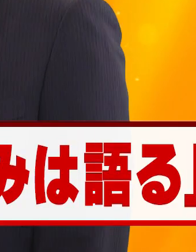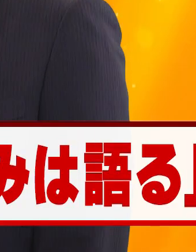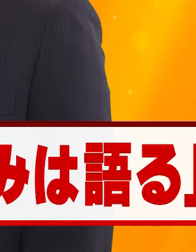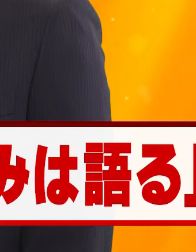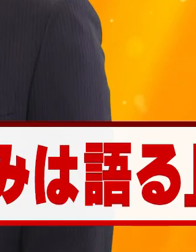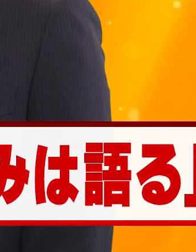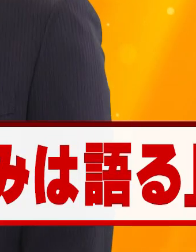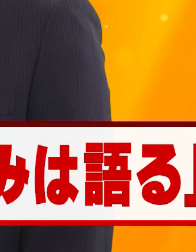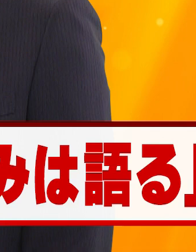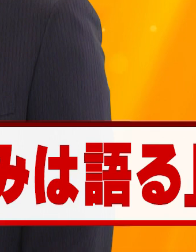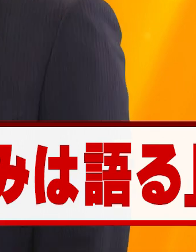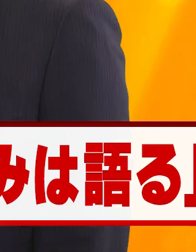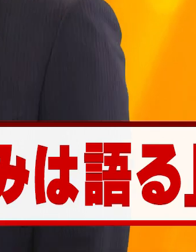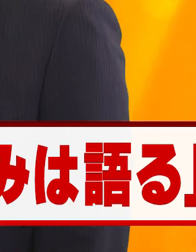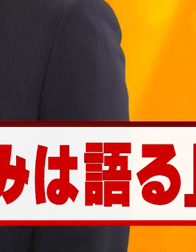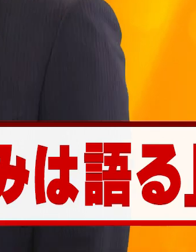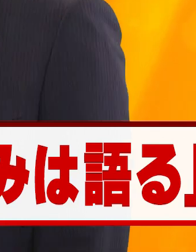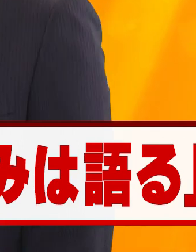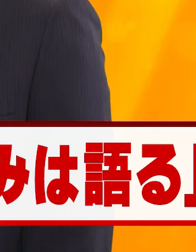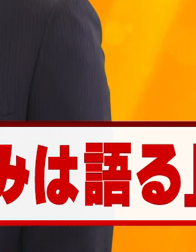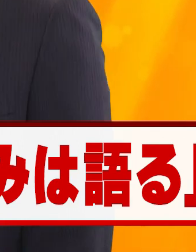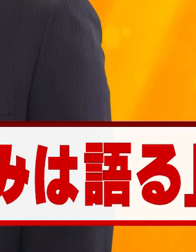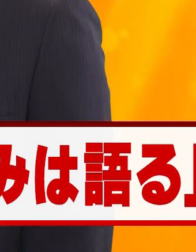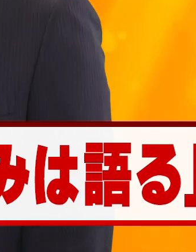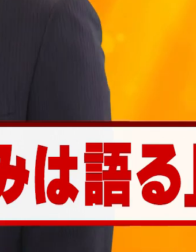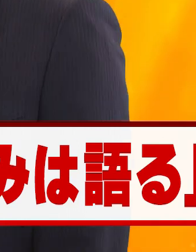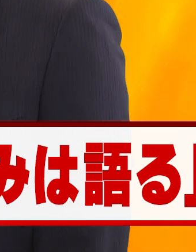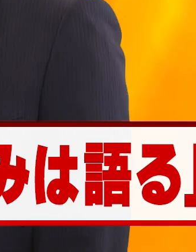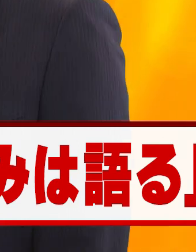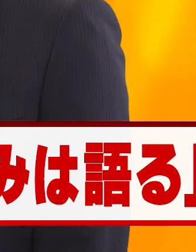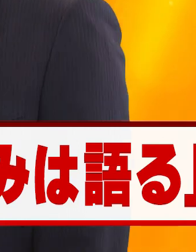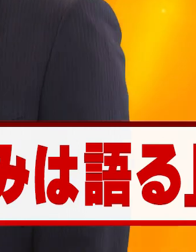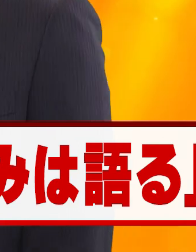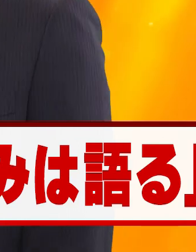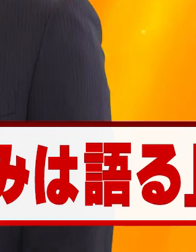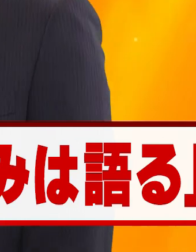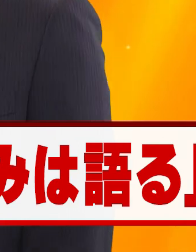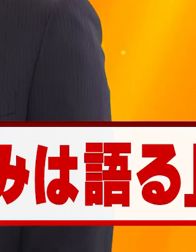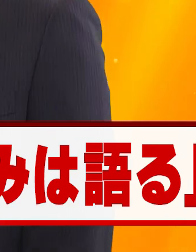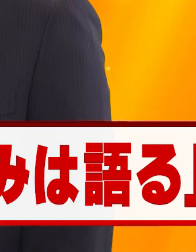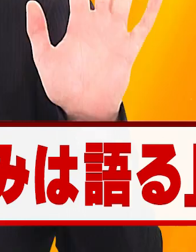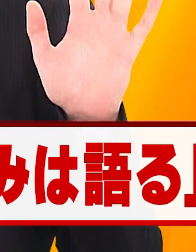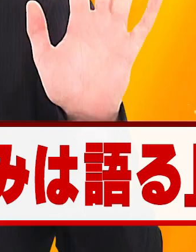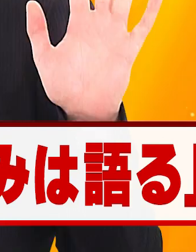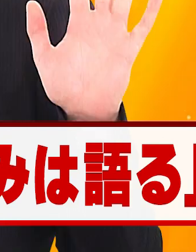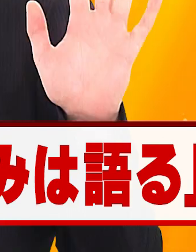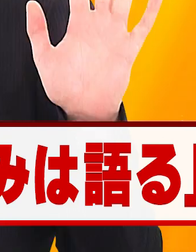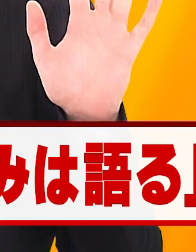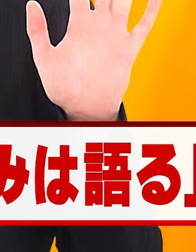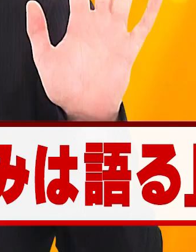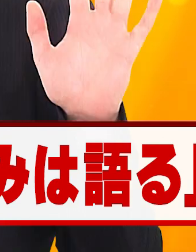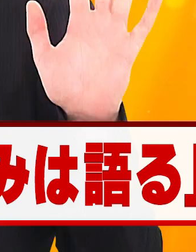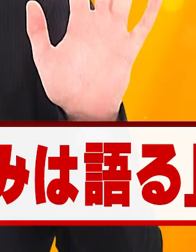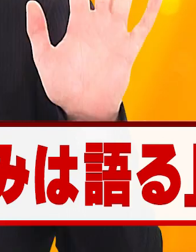ますよ。何が出ましたか？それでは良き1週間をお過ごしください。また来週。